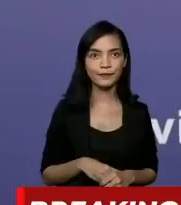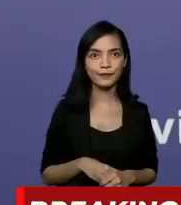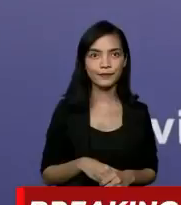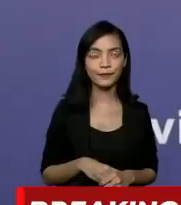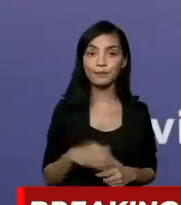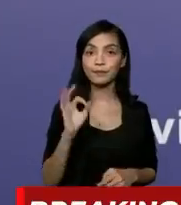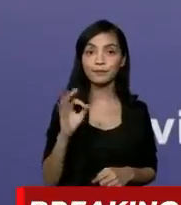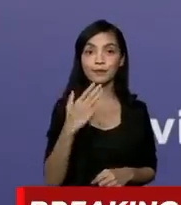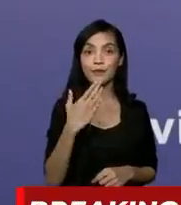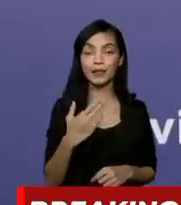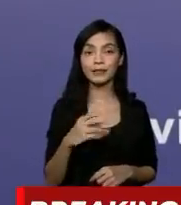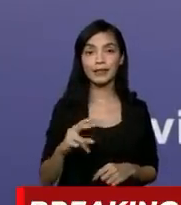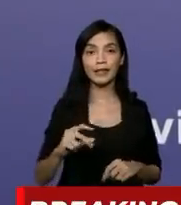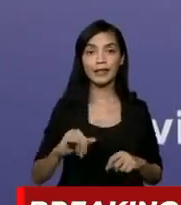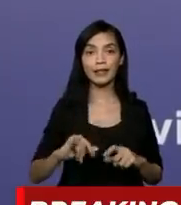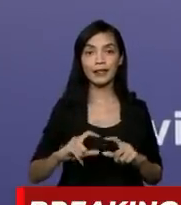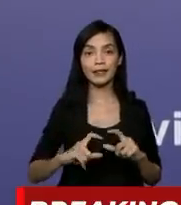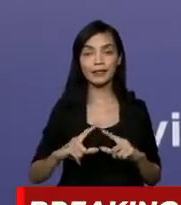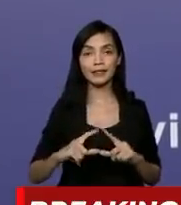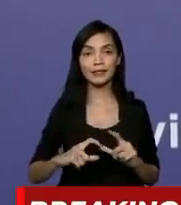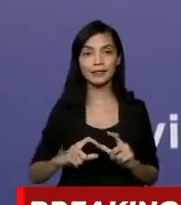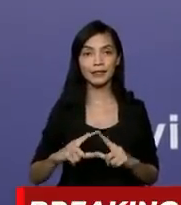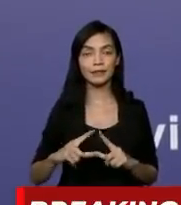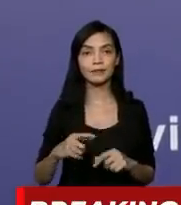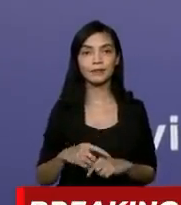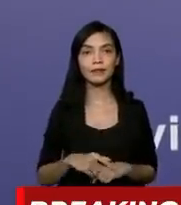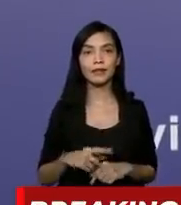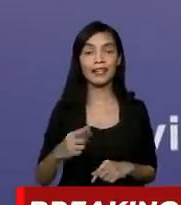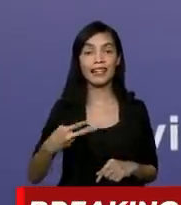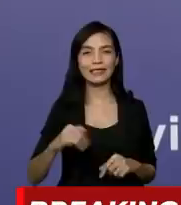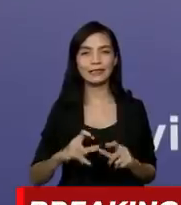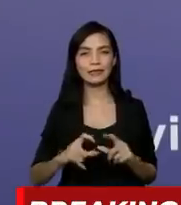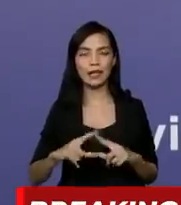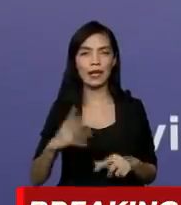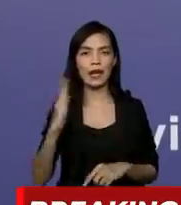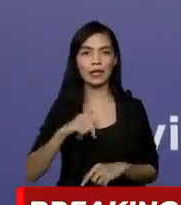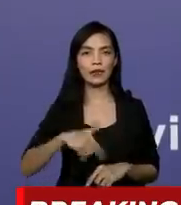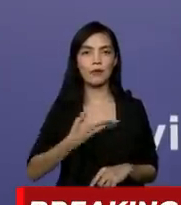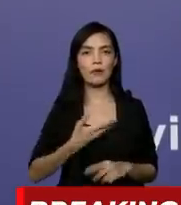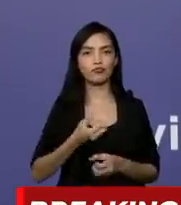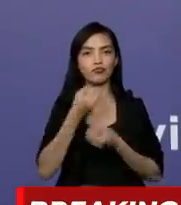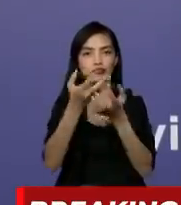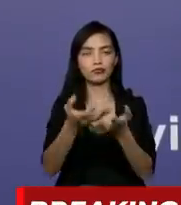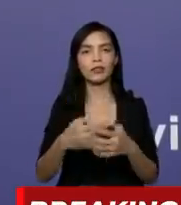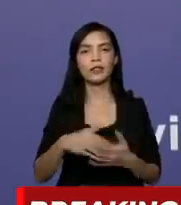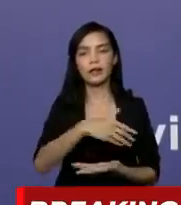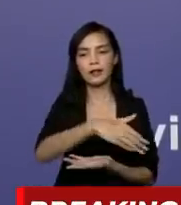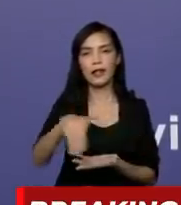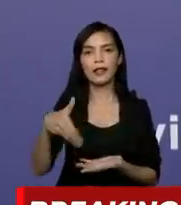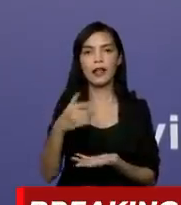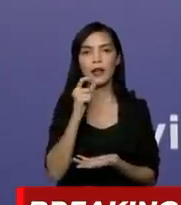Hai terima kasih Dokter aja saudara-saudara hari ini kita akan menyampaikan kembali data